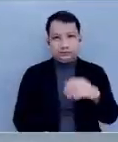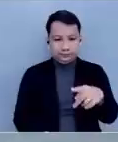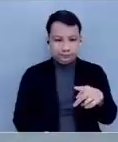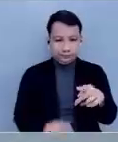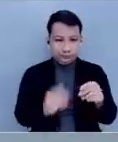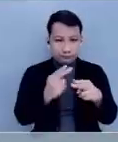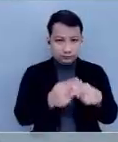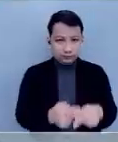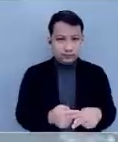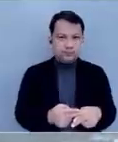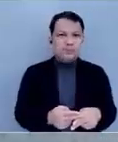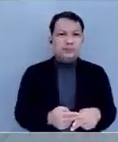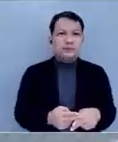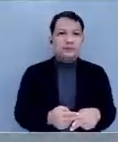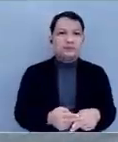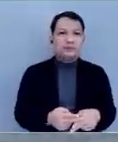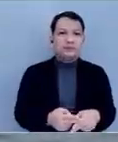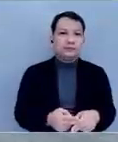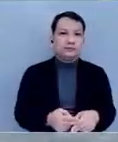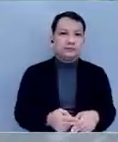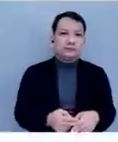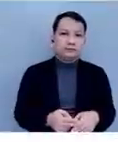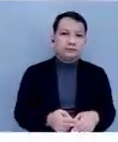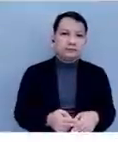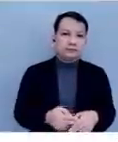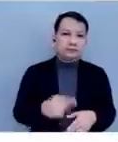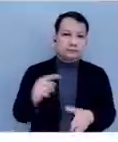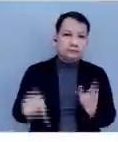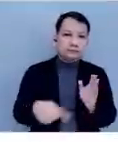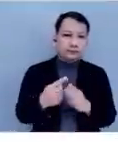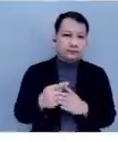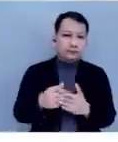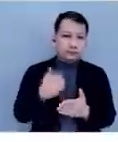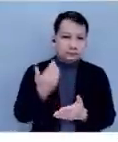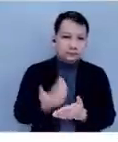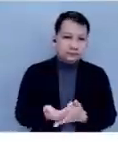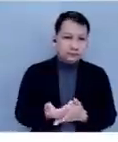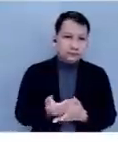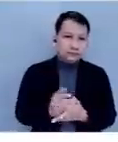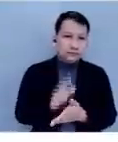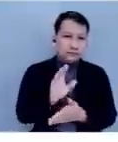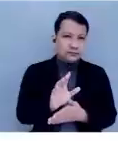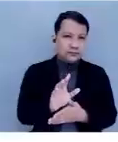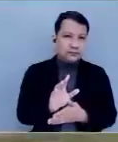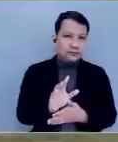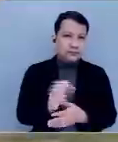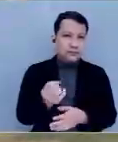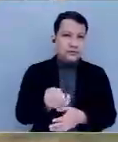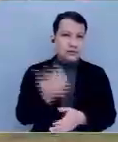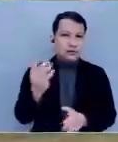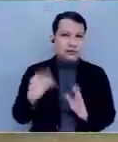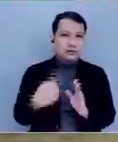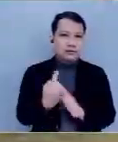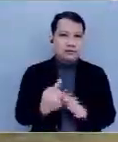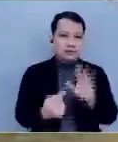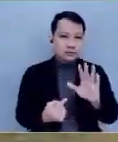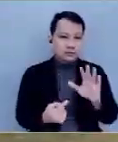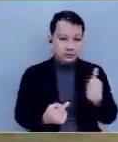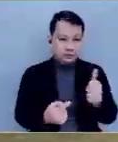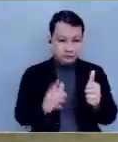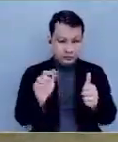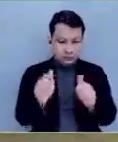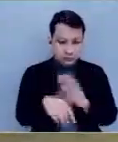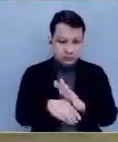pangalan. So far, yun lang naman. Pero pag once nakapasok ka na doon sa mga presinto, inaabot lang naman ng 5 to 10 minutes